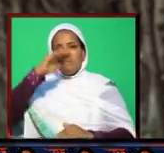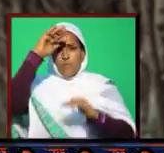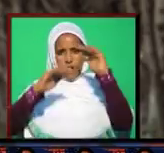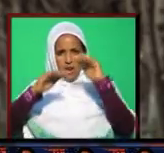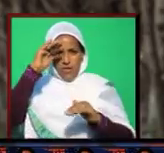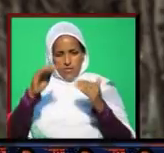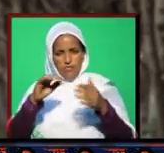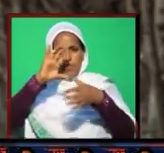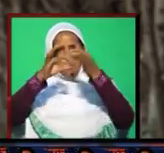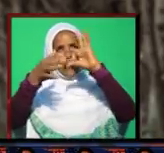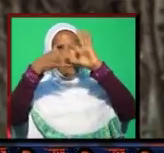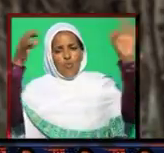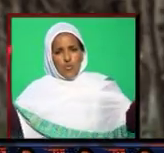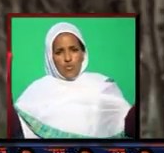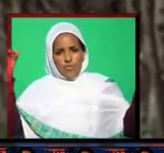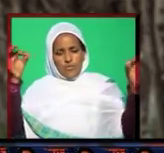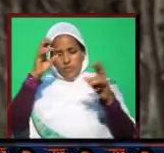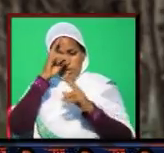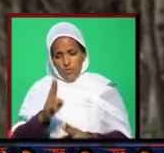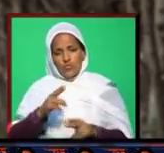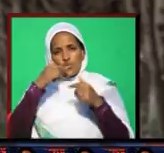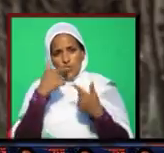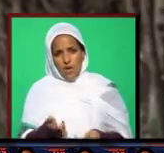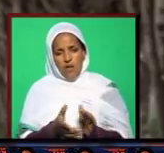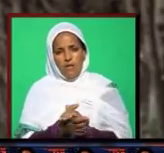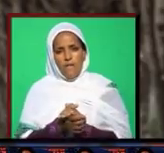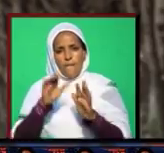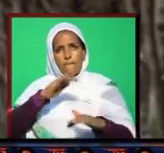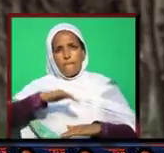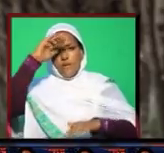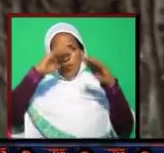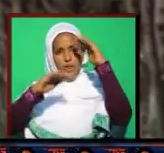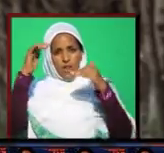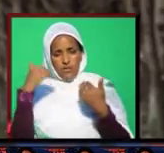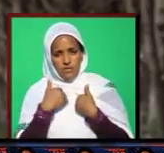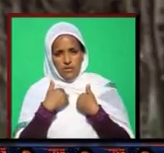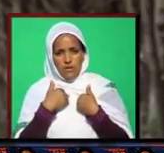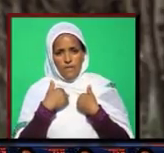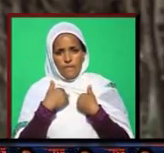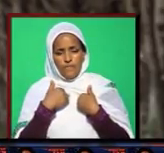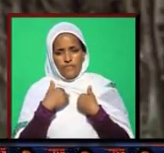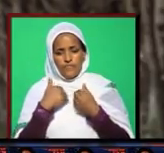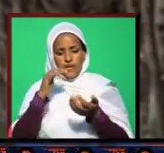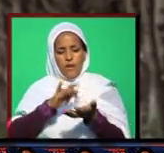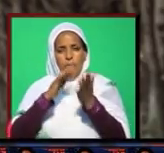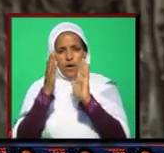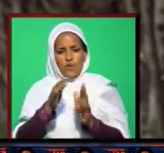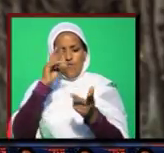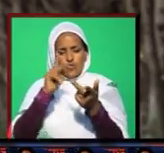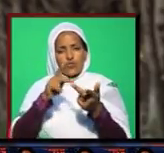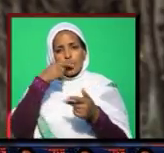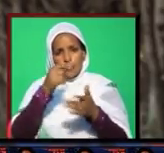እያለ መበላለጥ እንዳለ፣ ወጣኒ ማዕከላዊ ፍጹም የሚለው ደረጃ እንዳለ